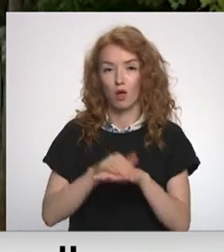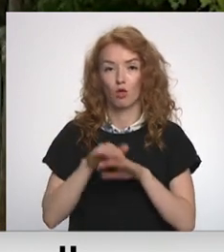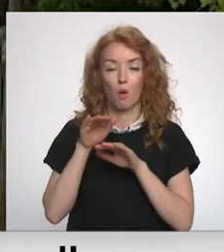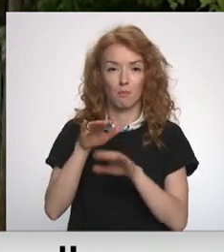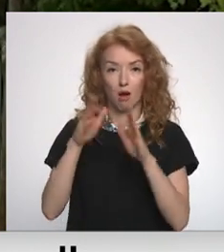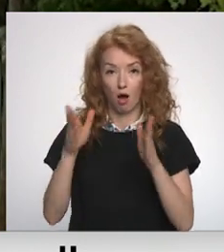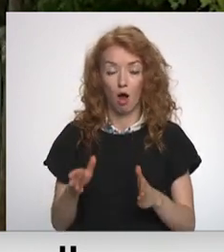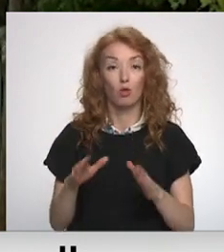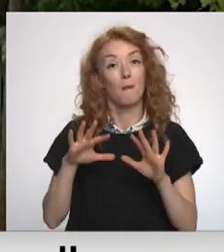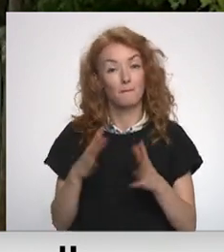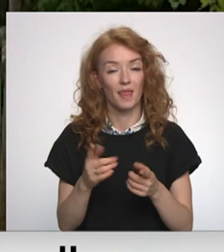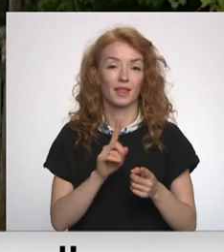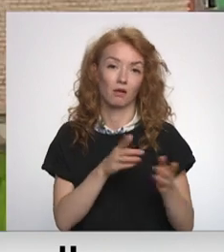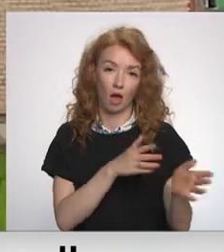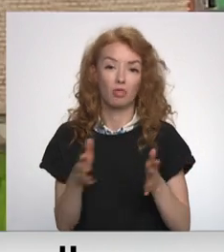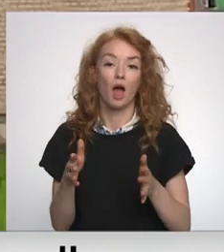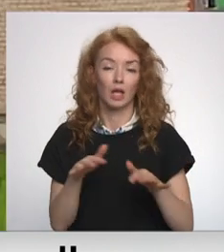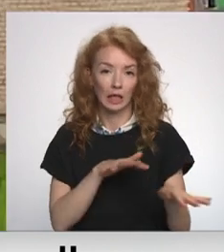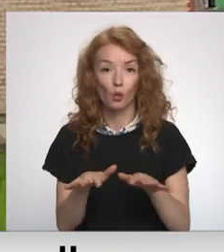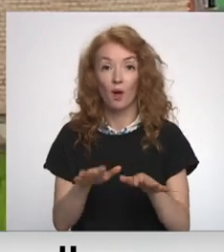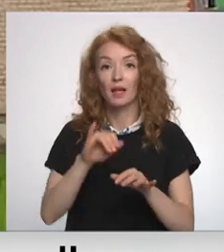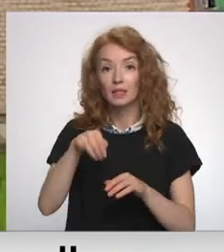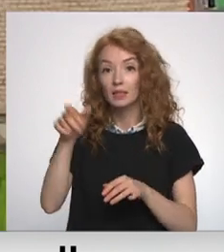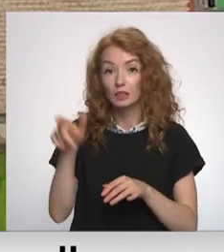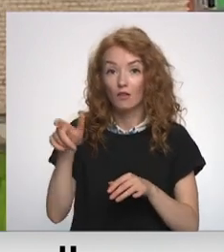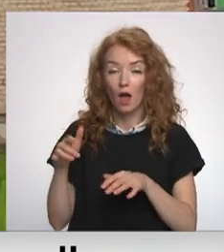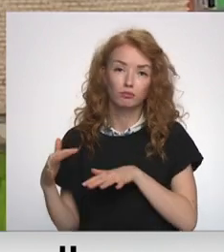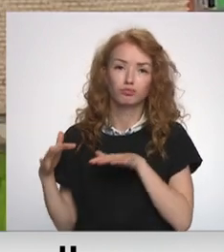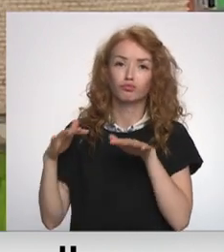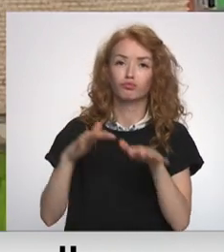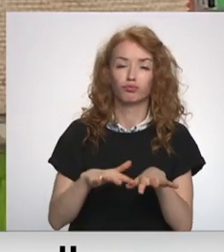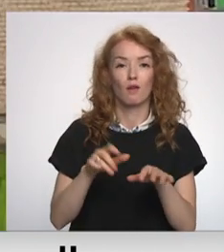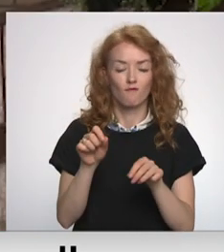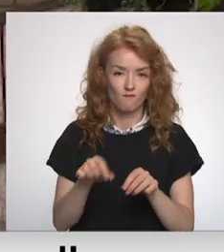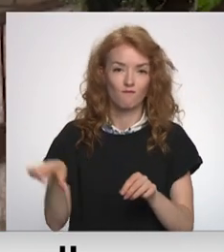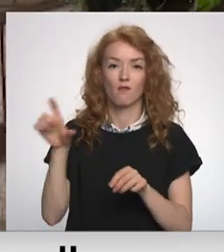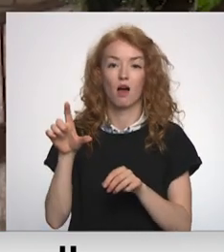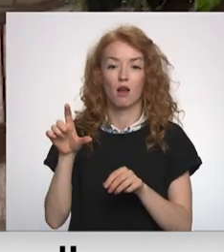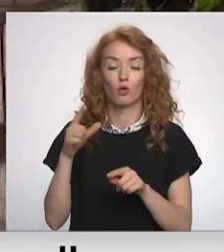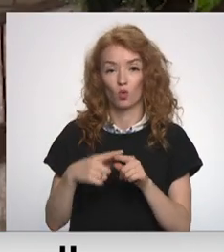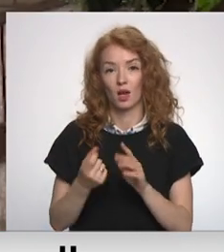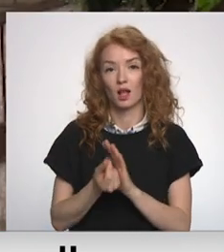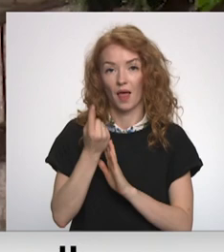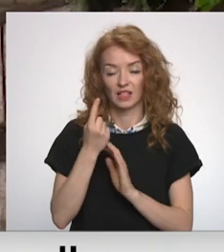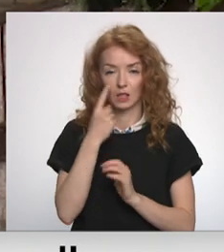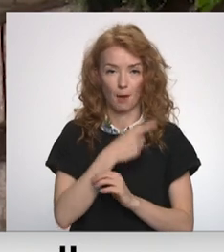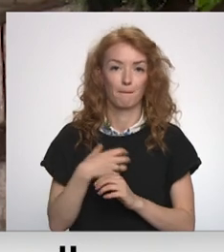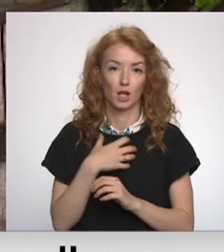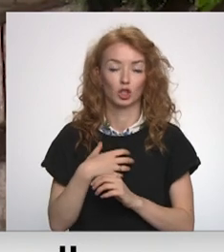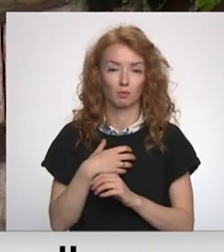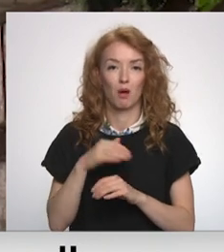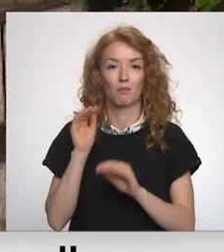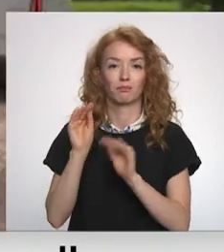poligona tuvumā, bet ir gatavi reaģēt, ja cilvēku plūsma kādā no ciematiem būs pietiekami liela un radīsies nepieciešamība